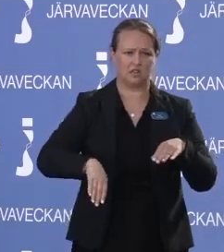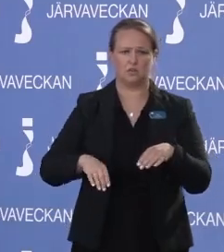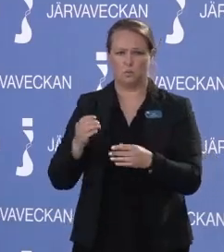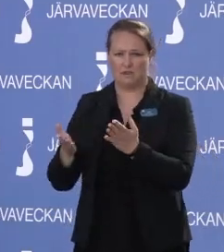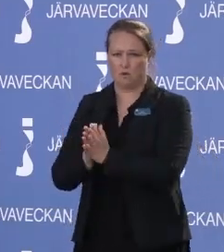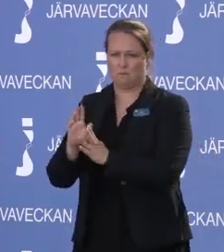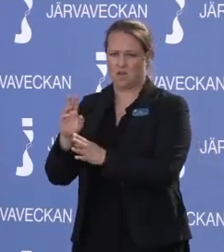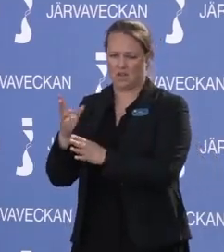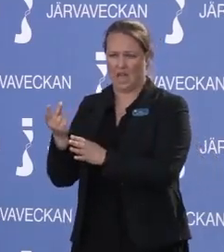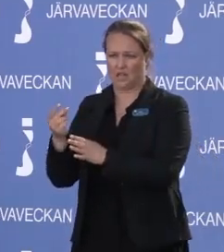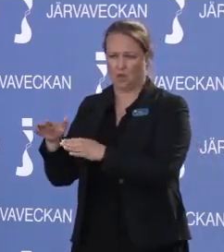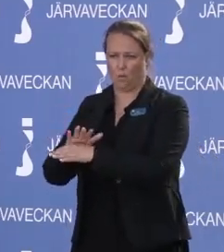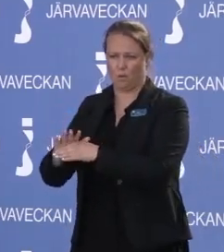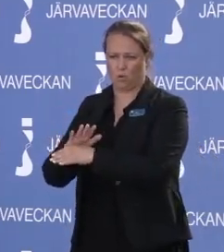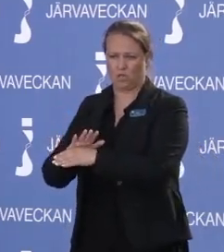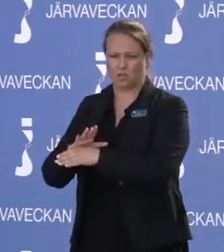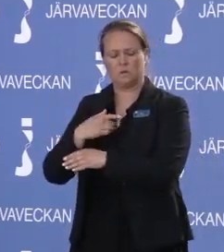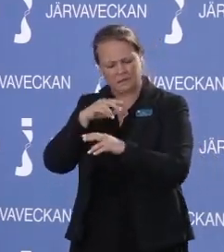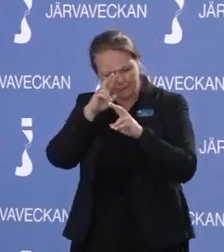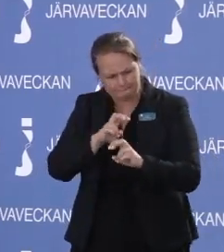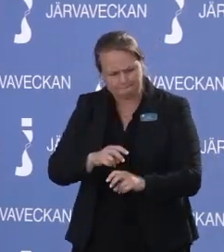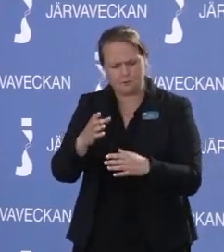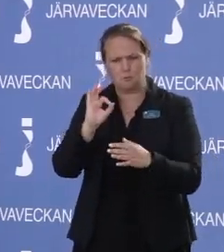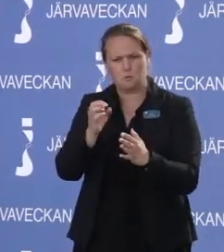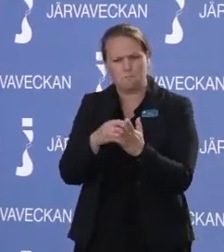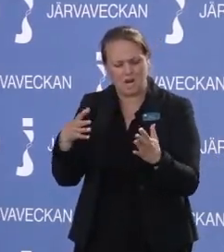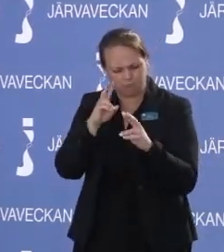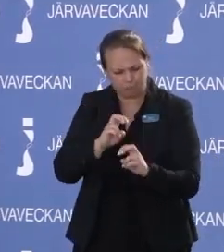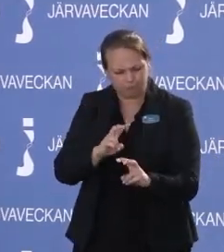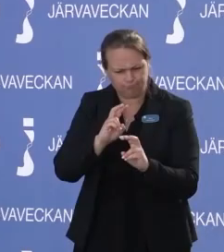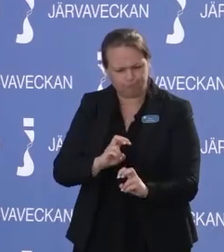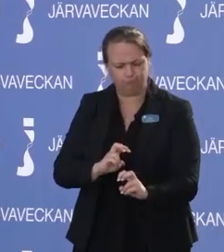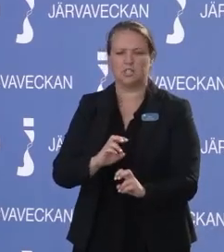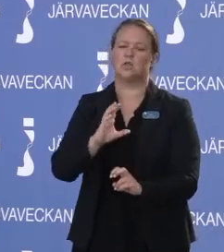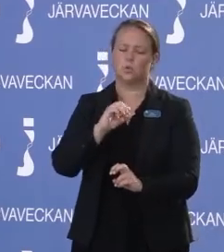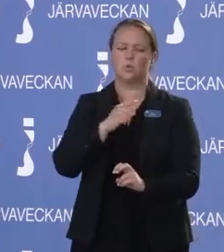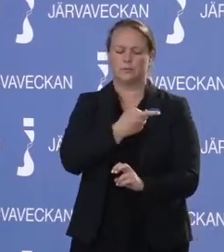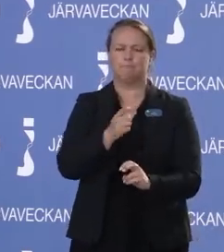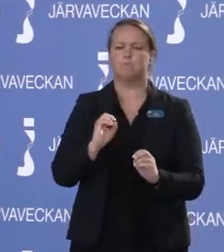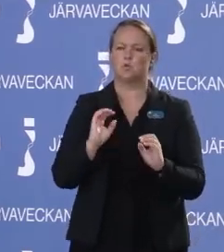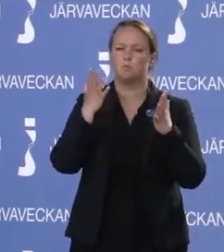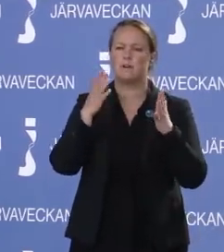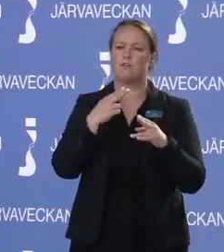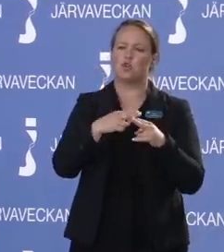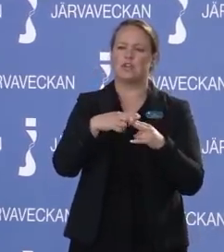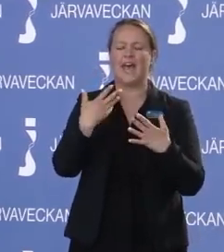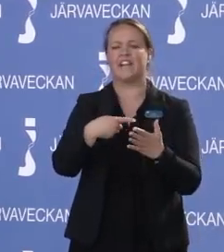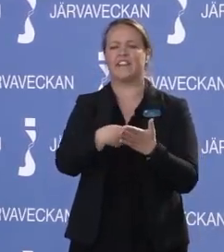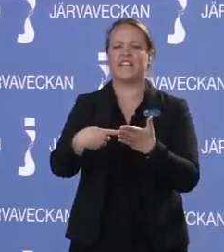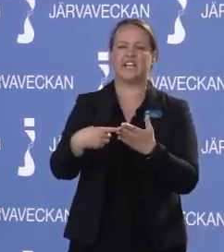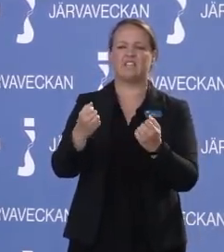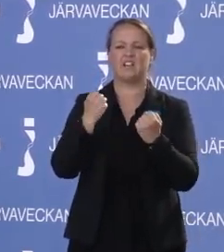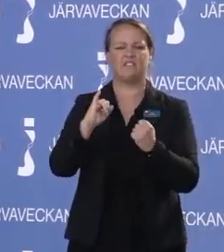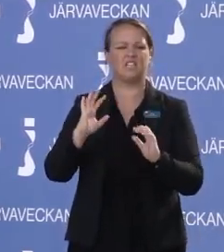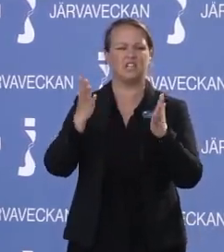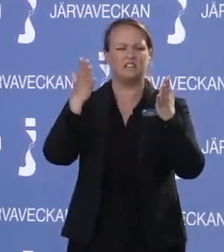undviker nyheterna, varför man aktivt väljer bort konsumtion, så handlar det väldigt mycket om att man upplever att nyheterna är en negativ kraft i ens liv. Man mår helt